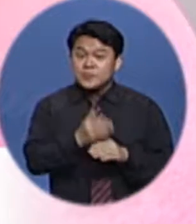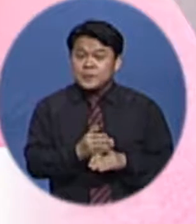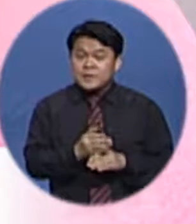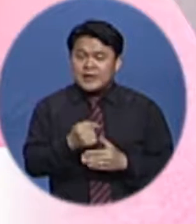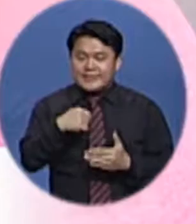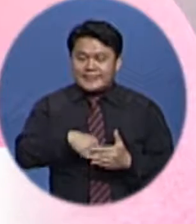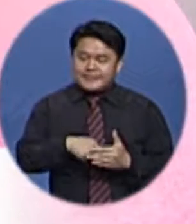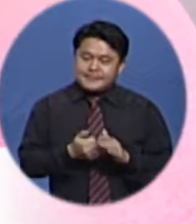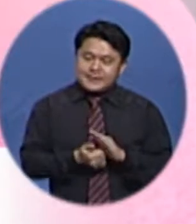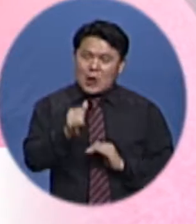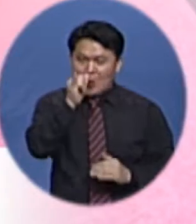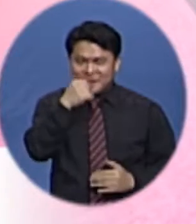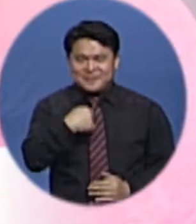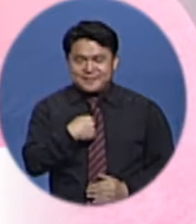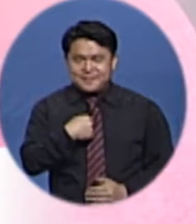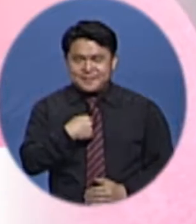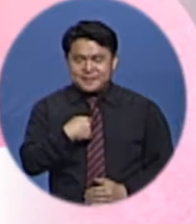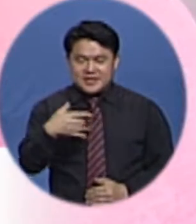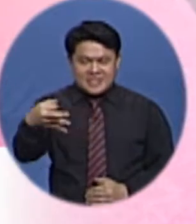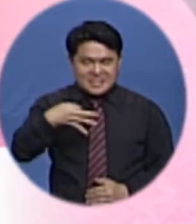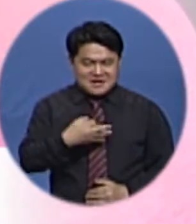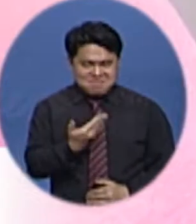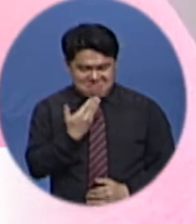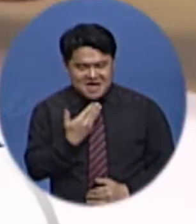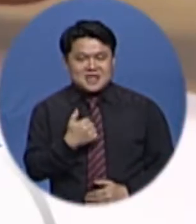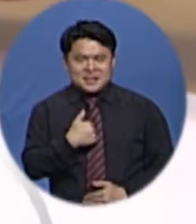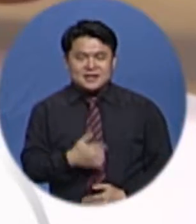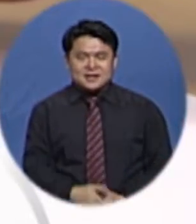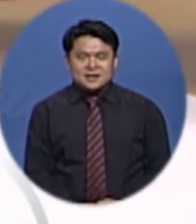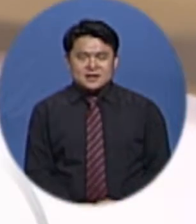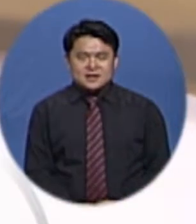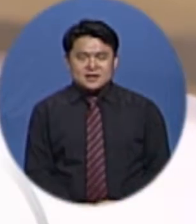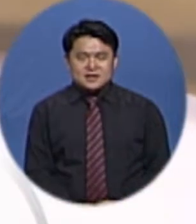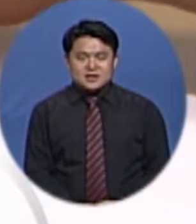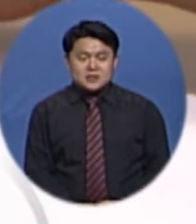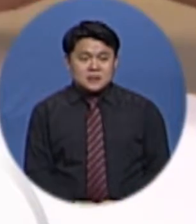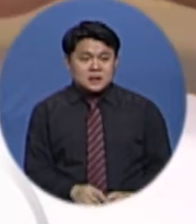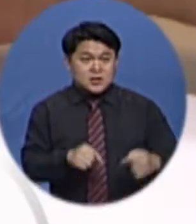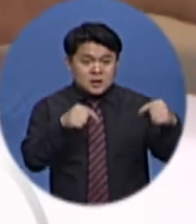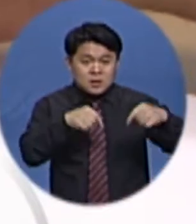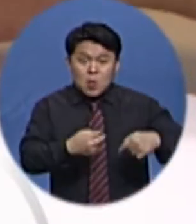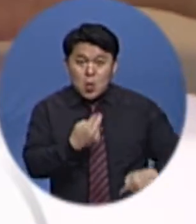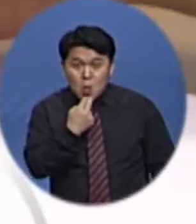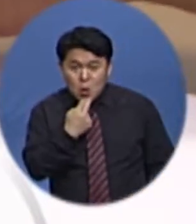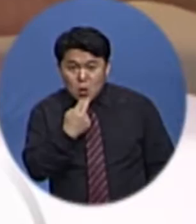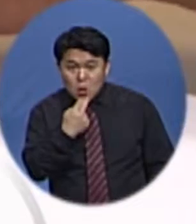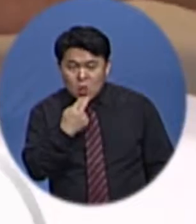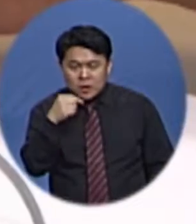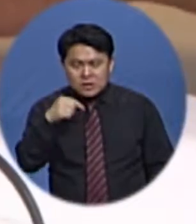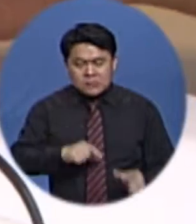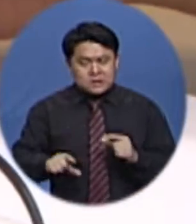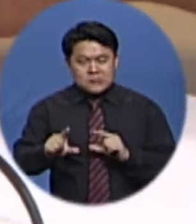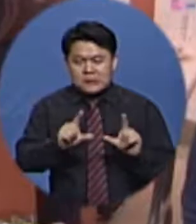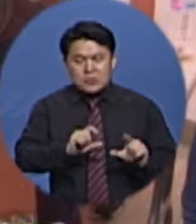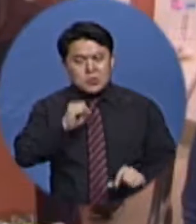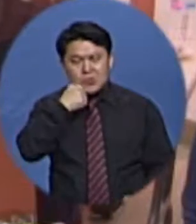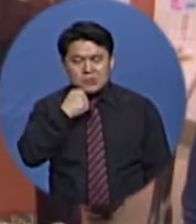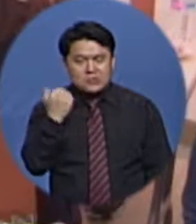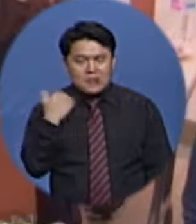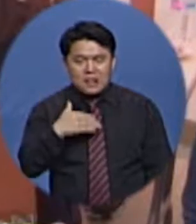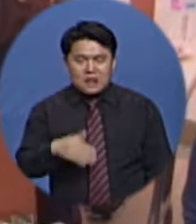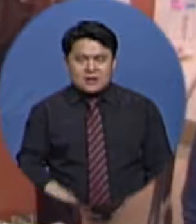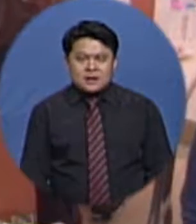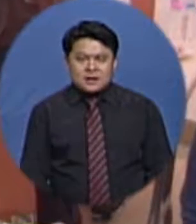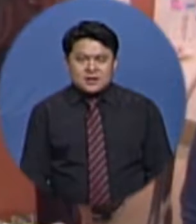마음에 좀 희망 이거 받을 수 있어. 만약에 이런 거 없으면 더 불쌍했을 텐데 여기서.